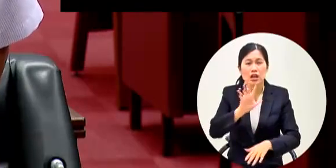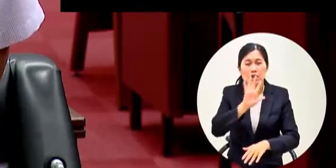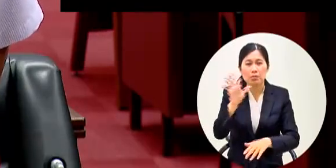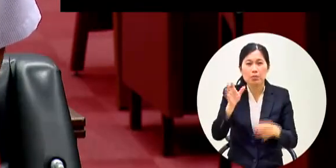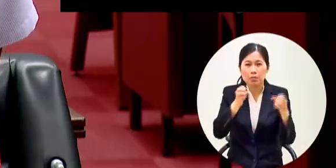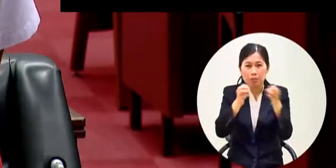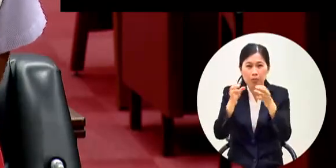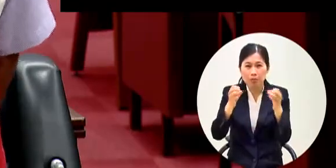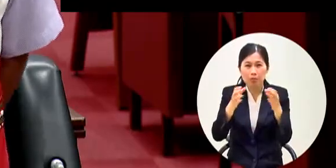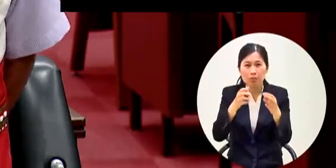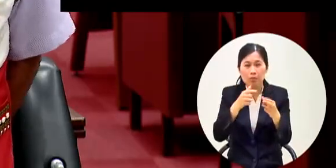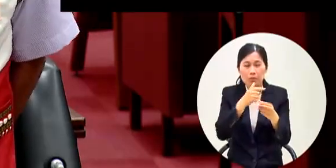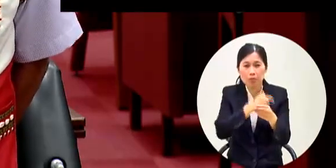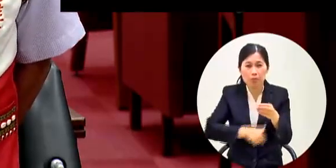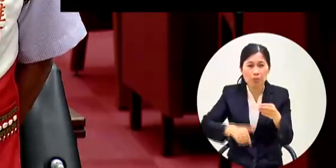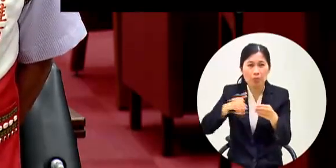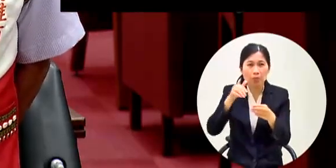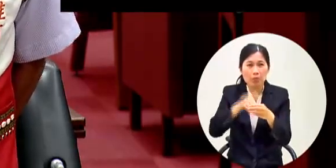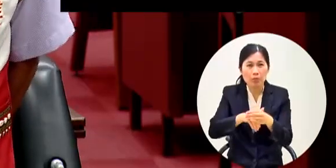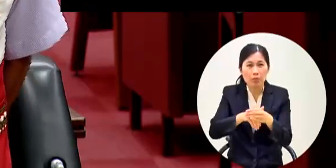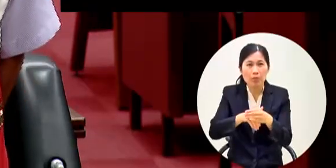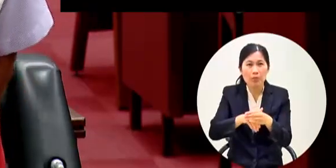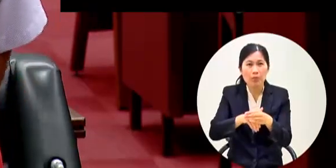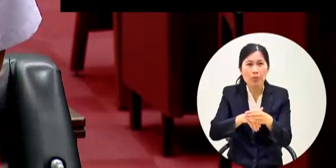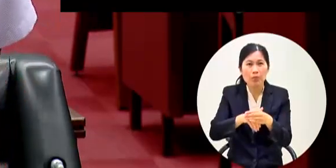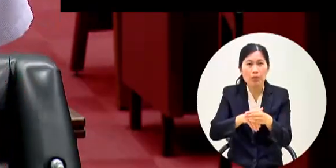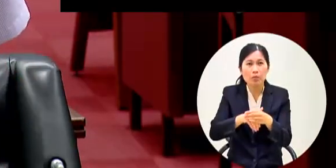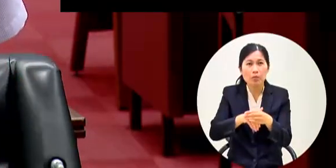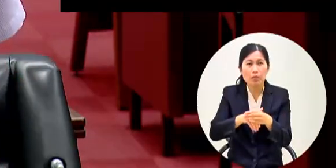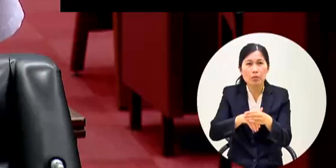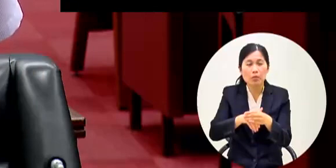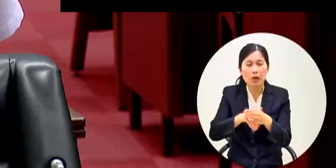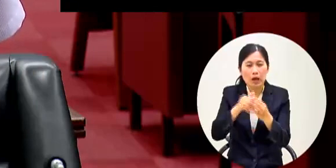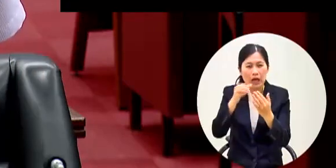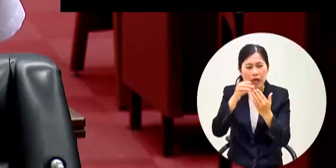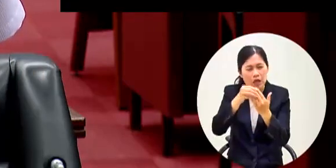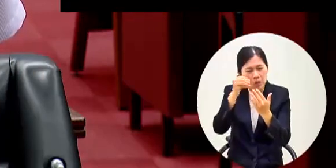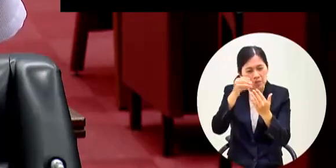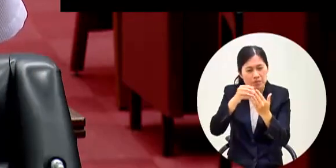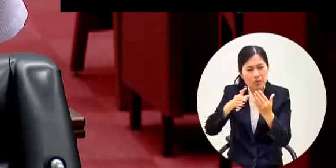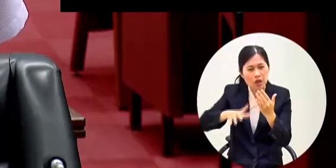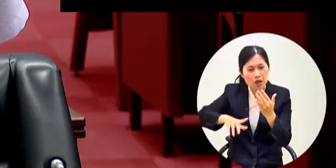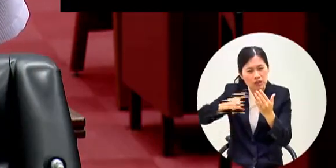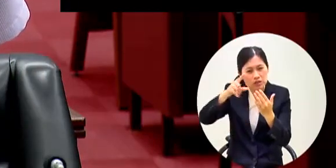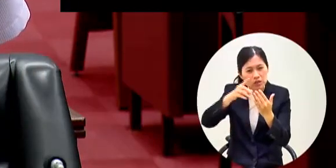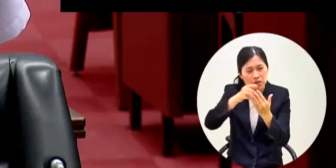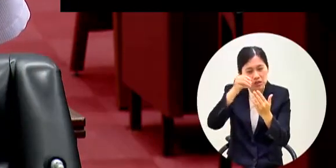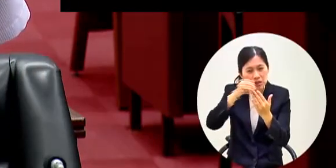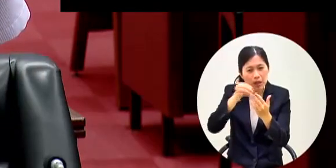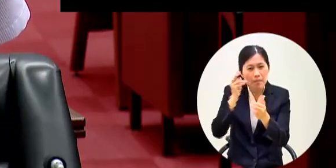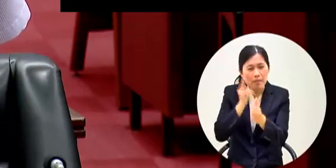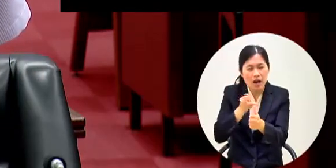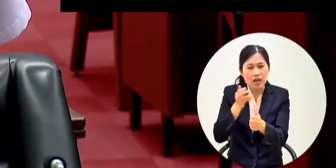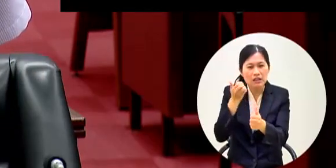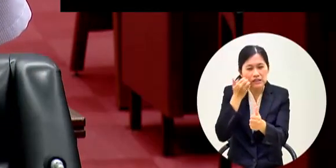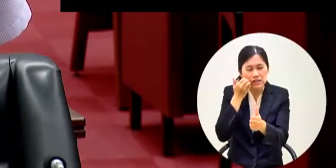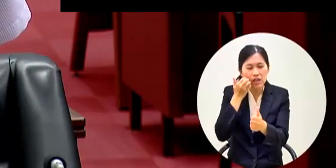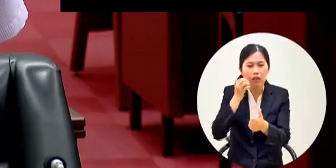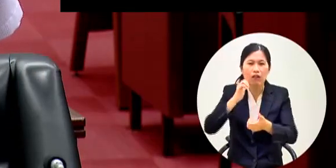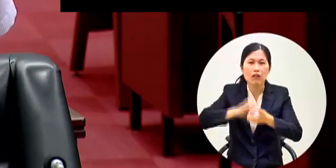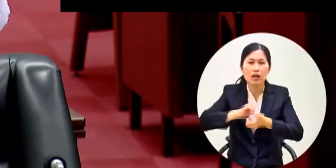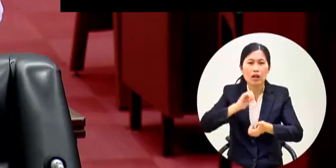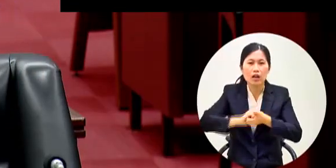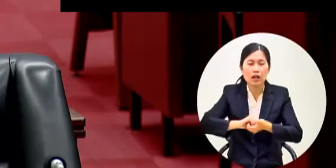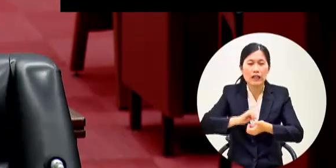今天不谈大选，不管是真选的一个初选，还未定